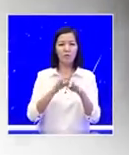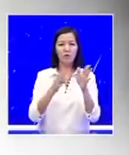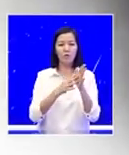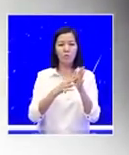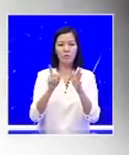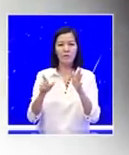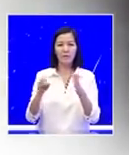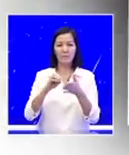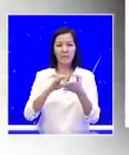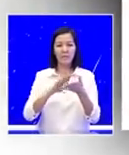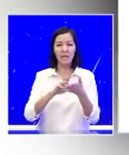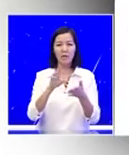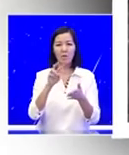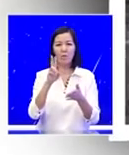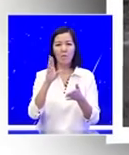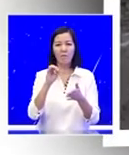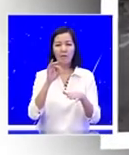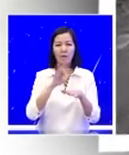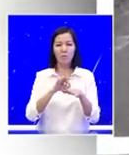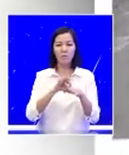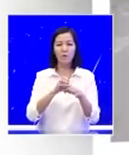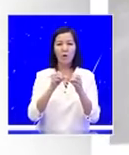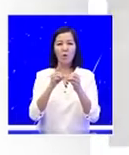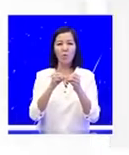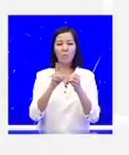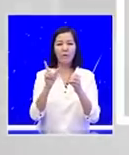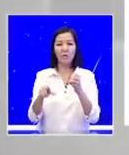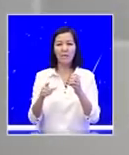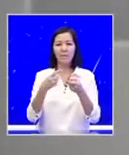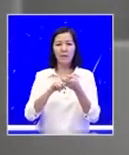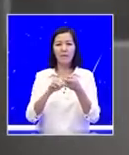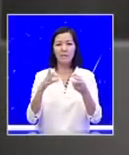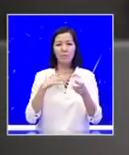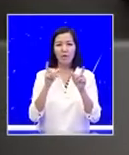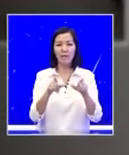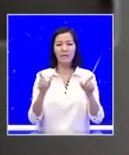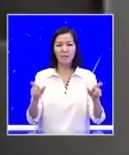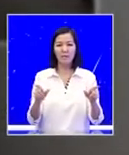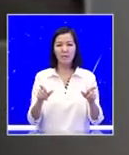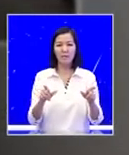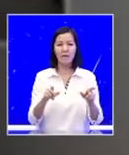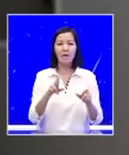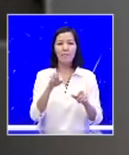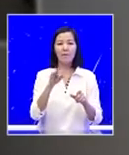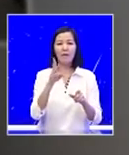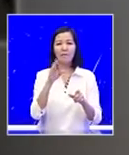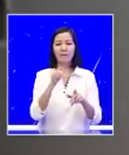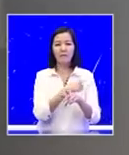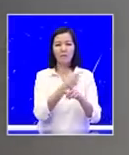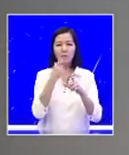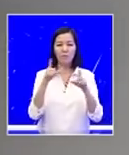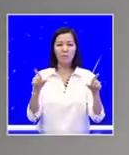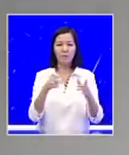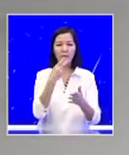жағдайы тіркелген. COVID-19 диагнозы расталған 11-ші пациентпен байланыста болған азаматтар. Олар провизорлық госпитальге